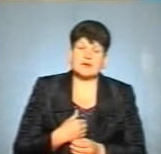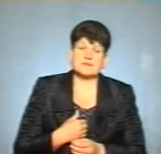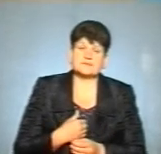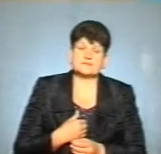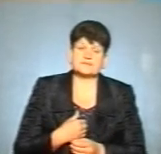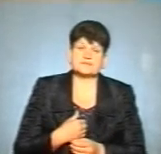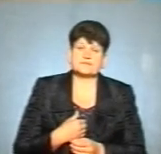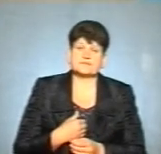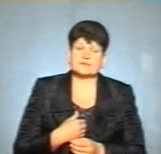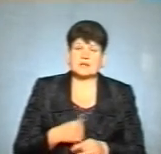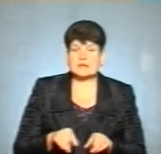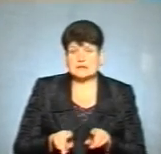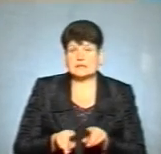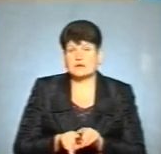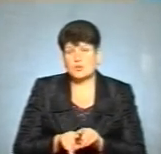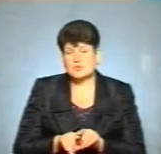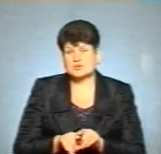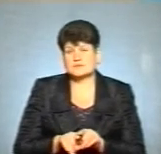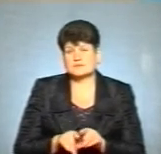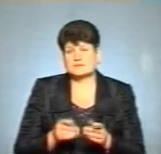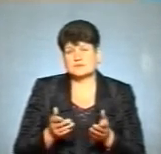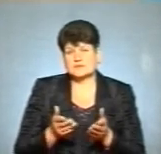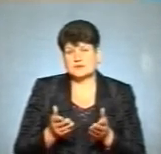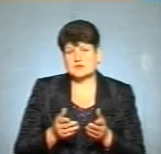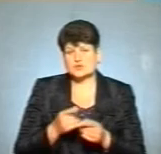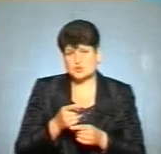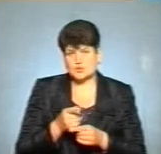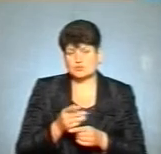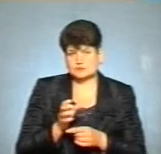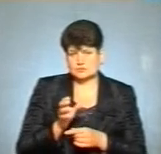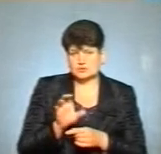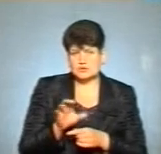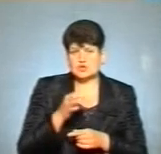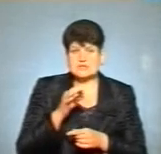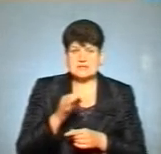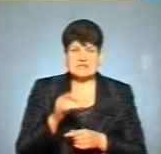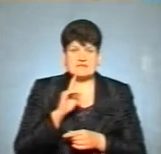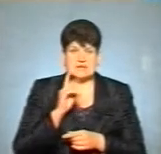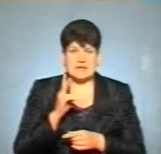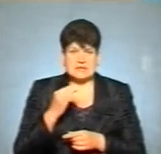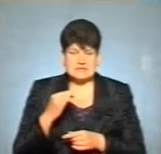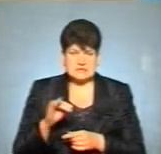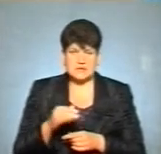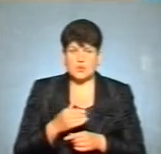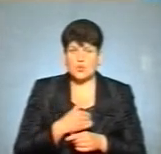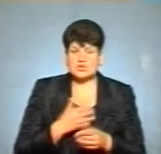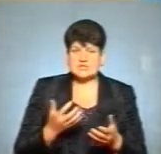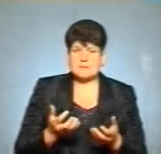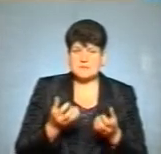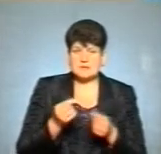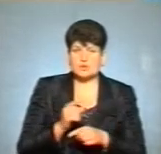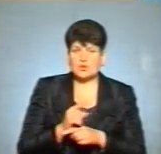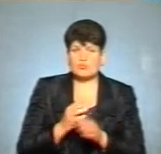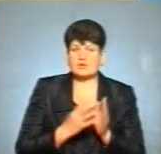Скажімо так, також десь з даного сюжету, те, що сказав Зеленський, хочеться підтримати норму про